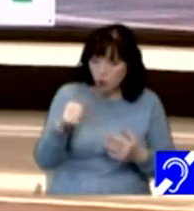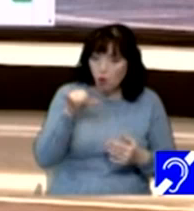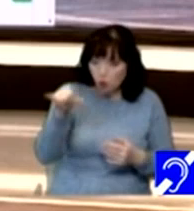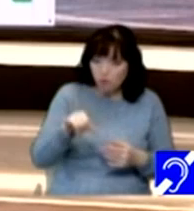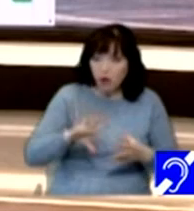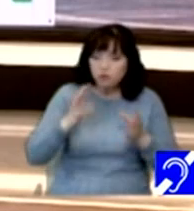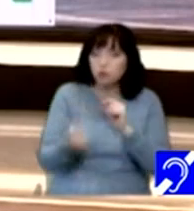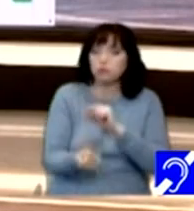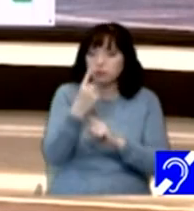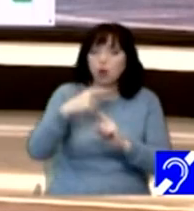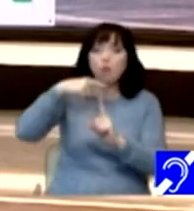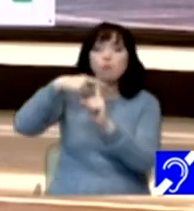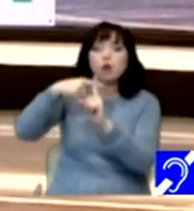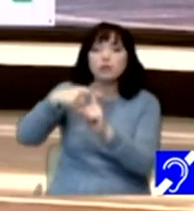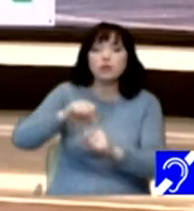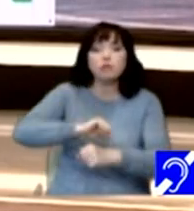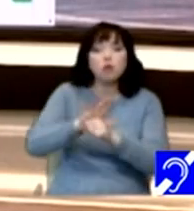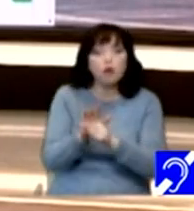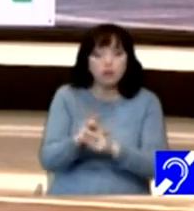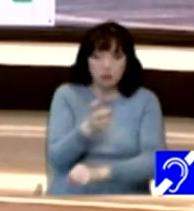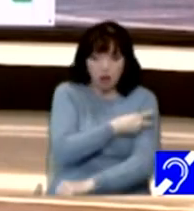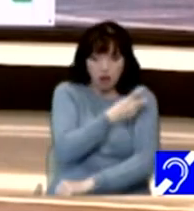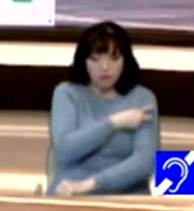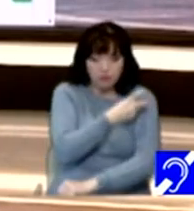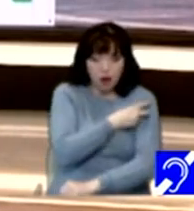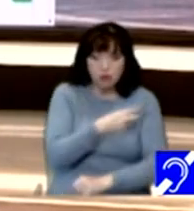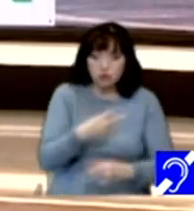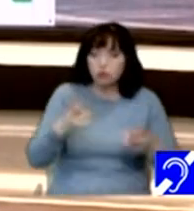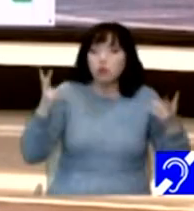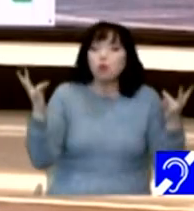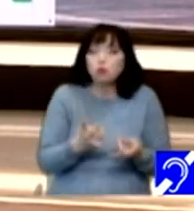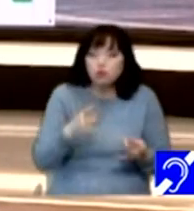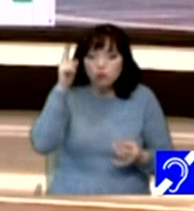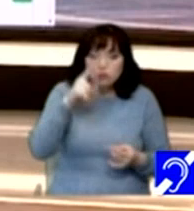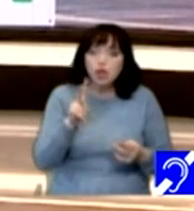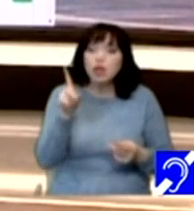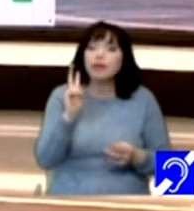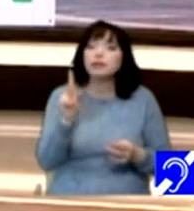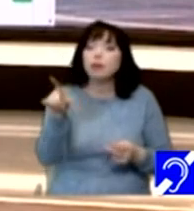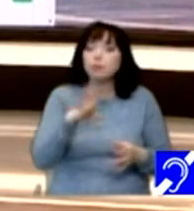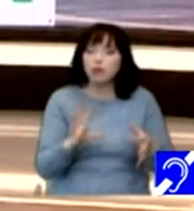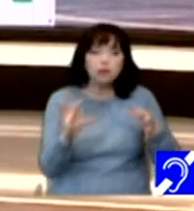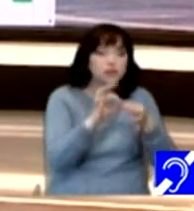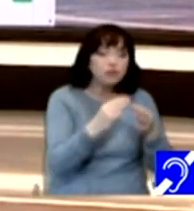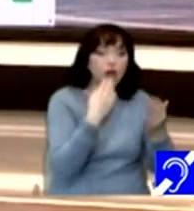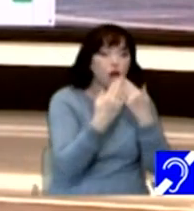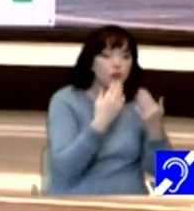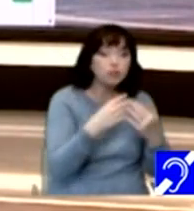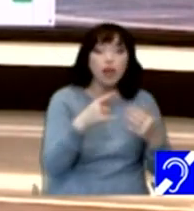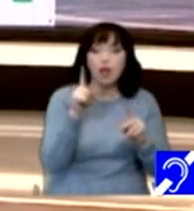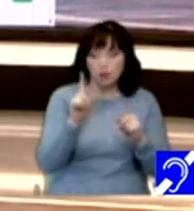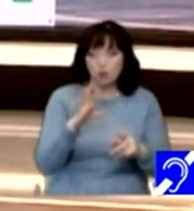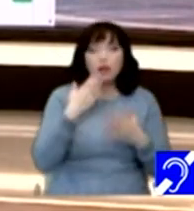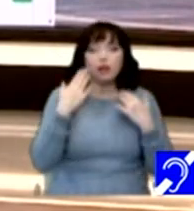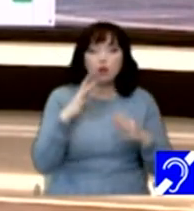cu COVID-19, medicii DSP vor avea nevoie să știe cu cine ați intrat în contact, să stabilească acea listă